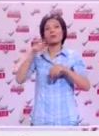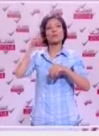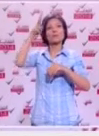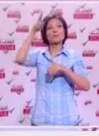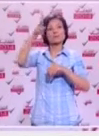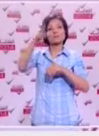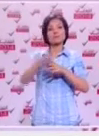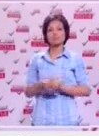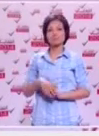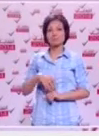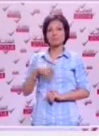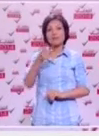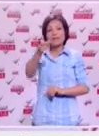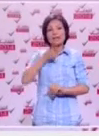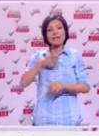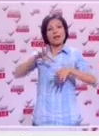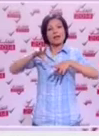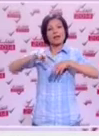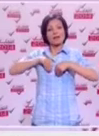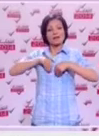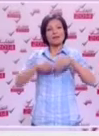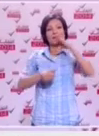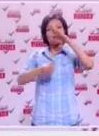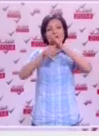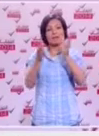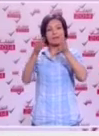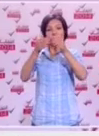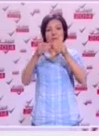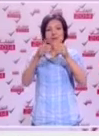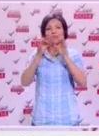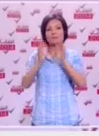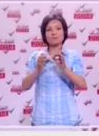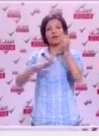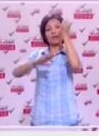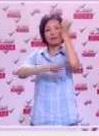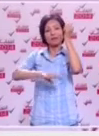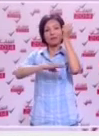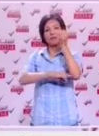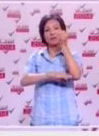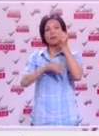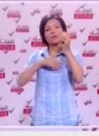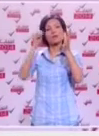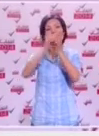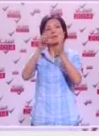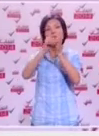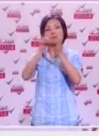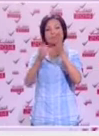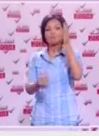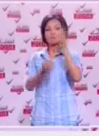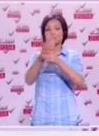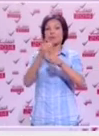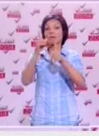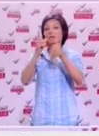شامله للمستقبل تونس نابعه من التزامنا والتزام السيد سليم الرياحي رئيس الحزب بالمبادئ ساميه اللي اقرها الدستور الجديد